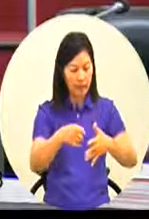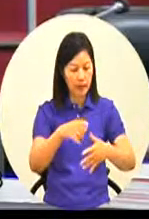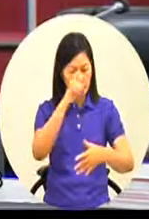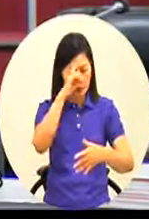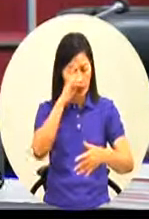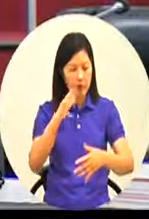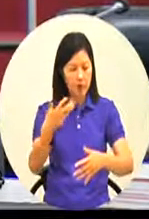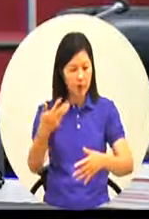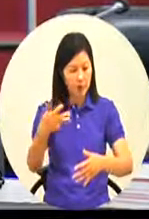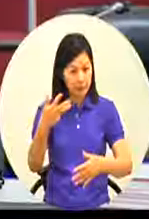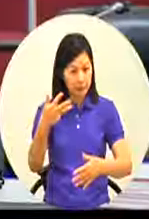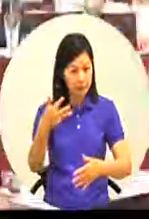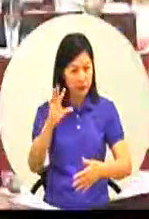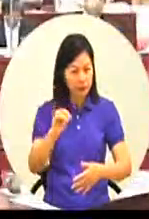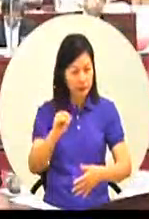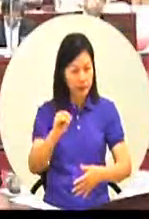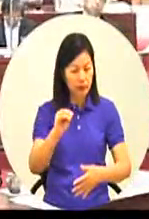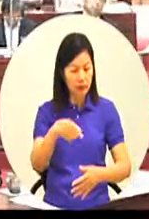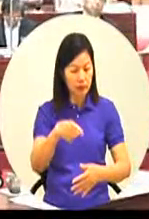了。